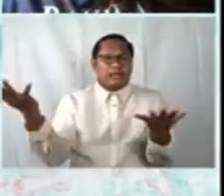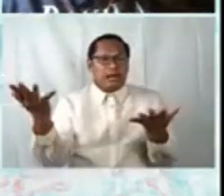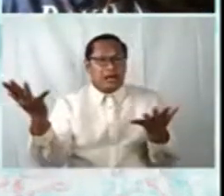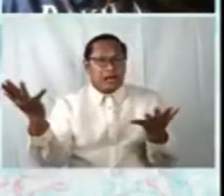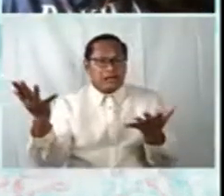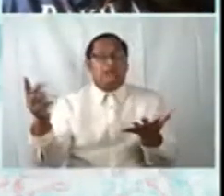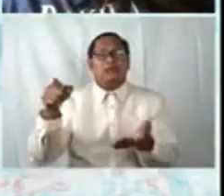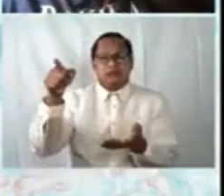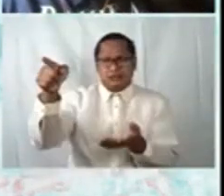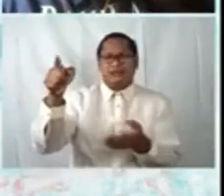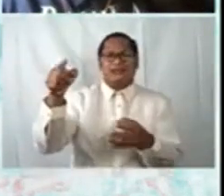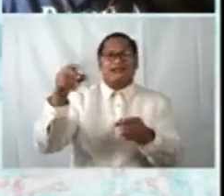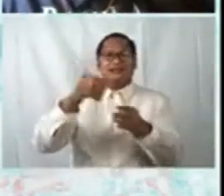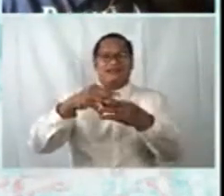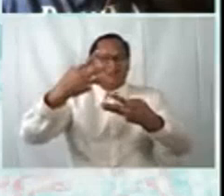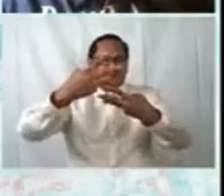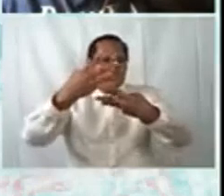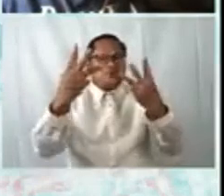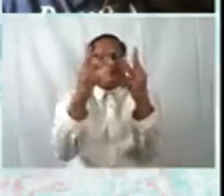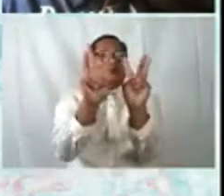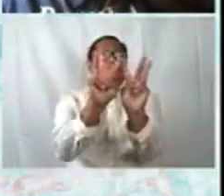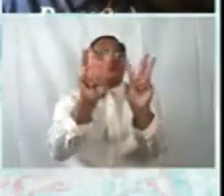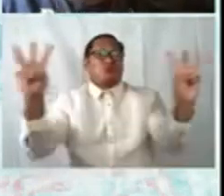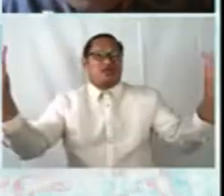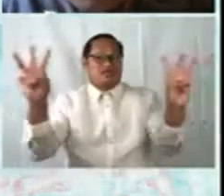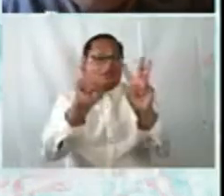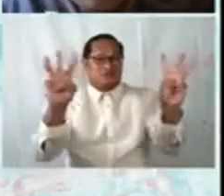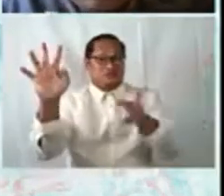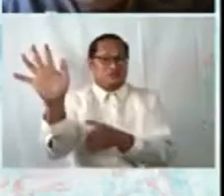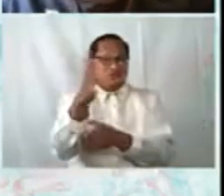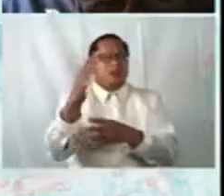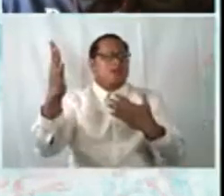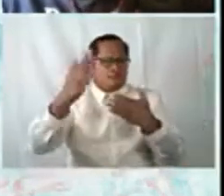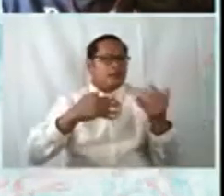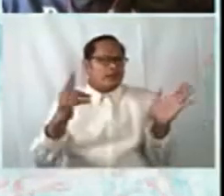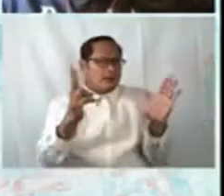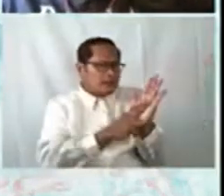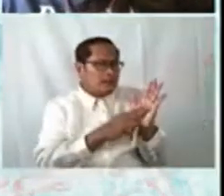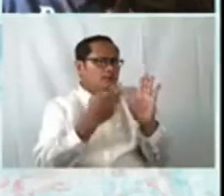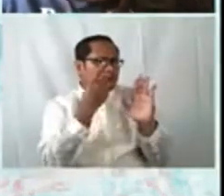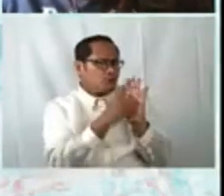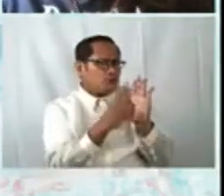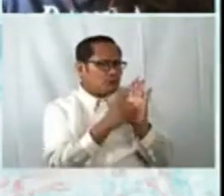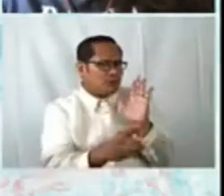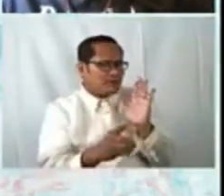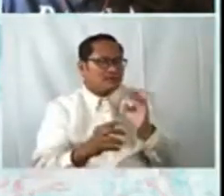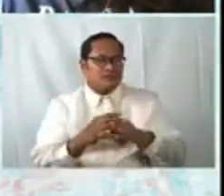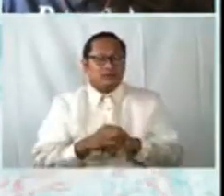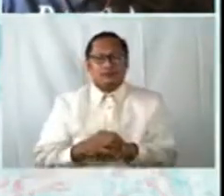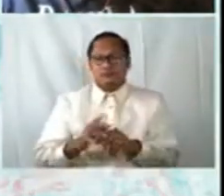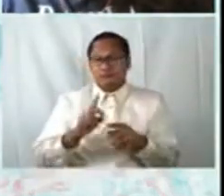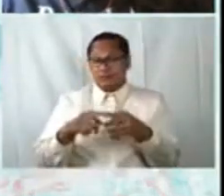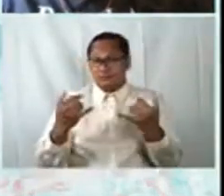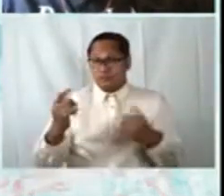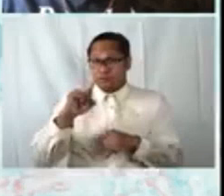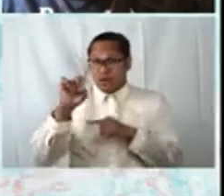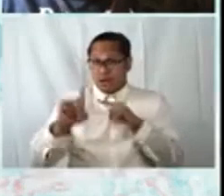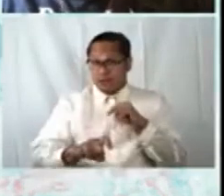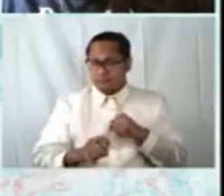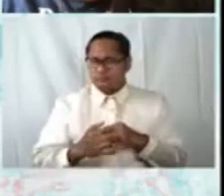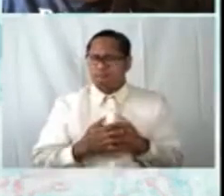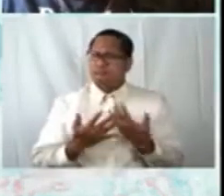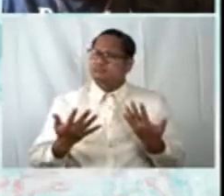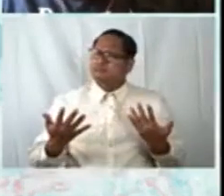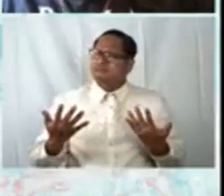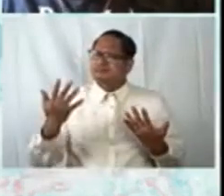sa bintana kaysa sa pagpirma ng dokumento. Pero eto na nga, magtatanong ka ngayon, bakit kaya